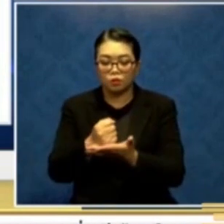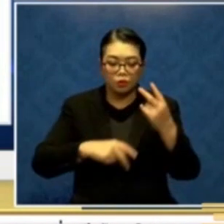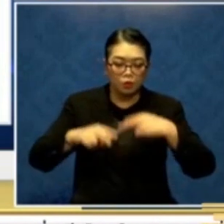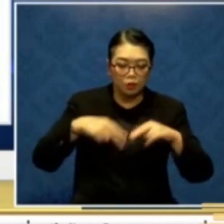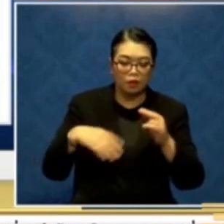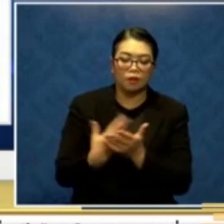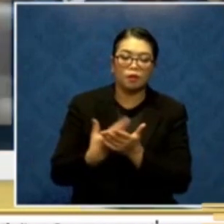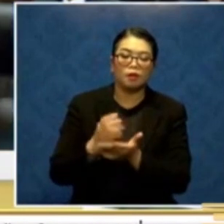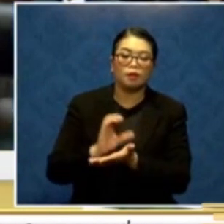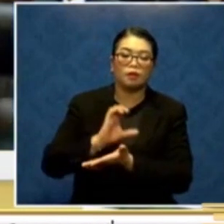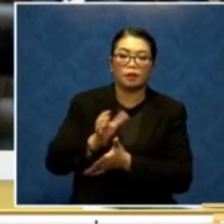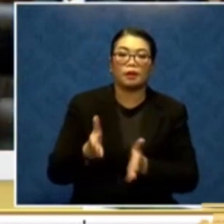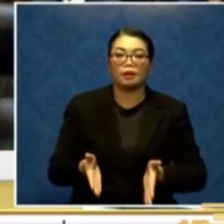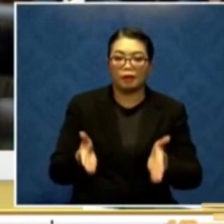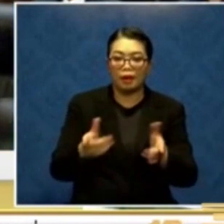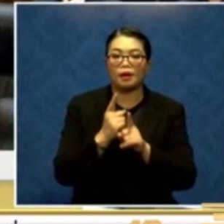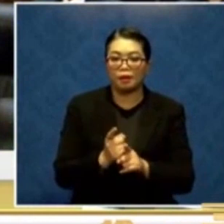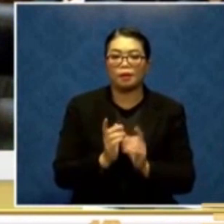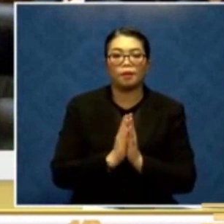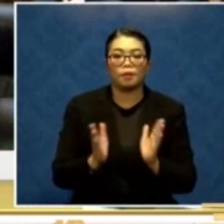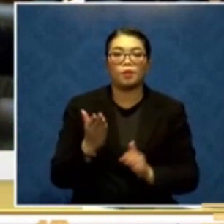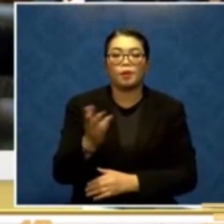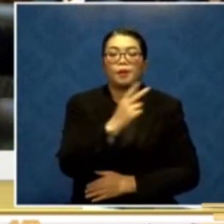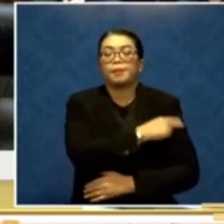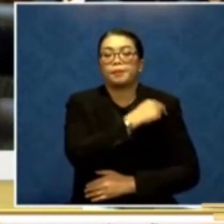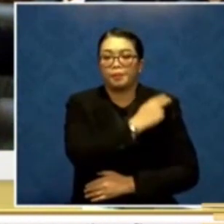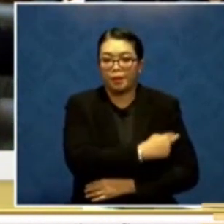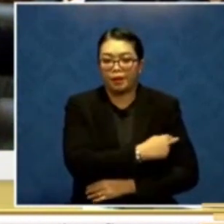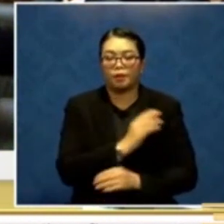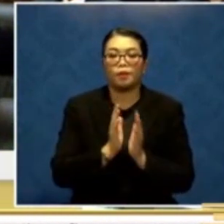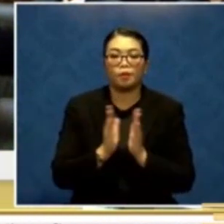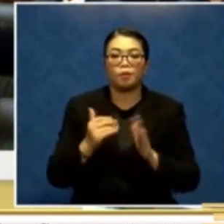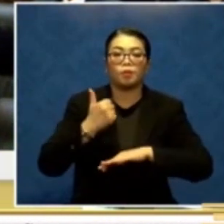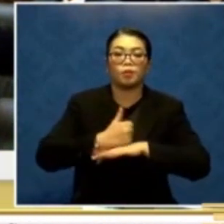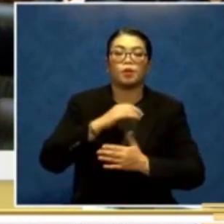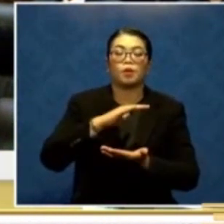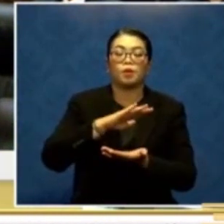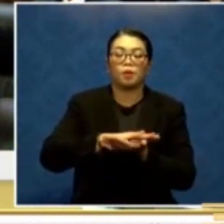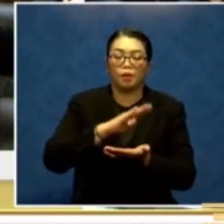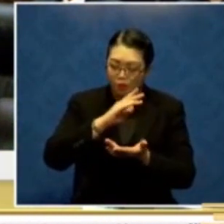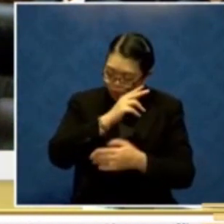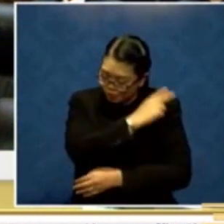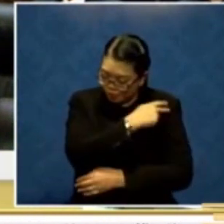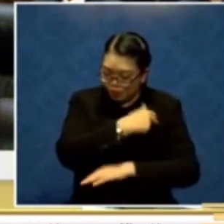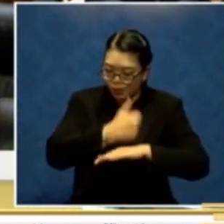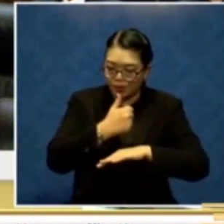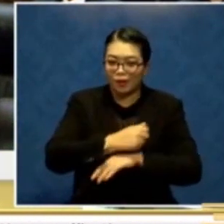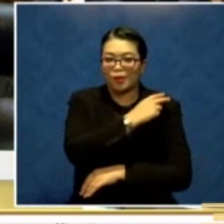ะสนับสนนงประมาณตามแแนายกั้ครับกผมขอขบคณในแพขโSH. ภาละเฉริญพัตรผู้ม websites linguรมพยบาลภัย